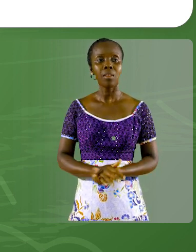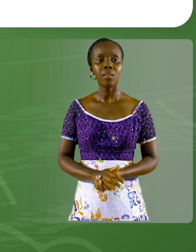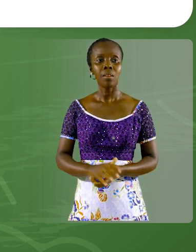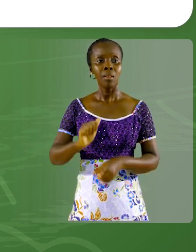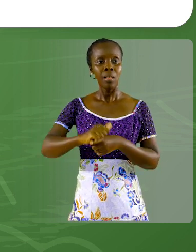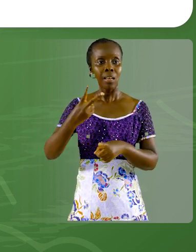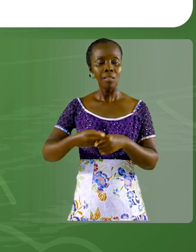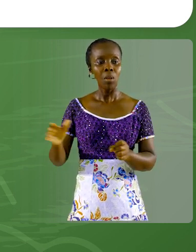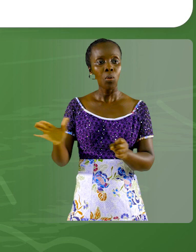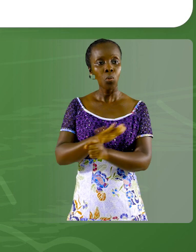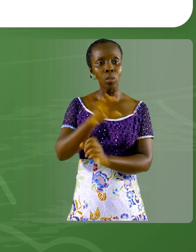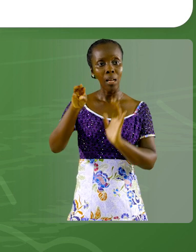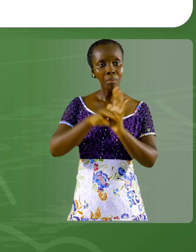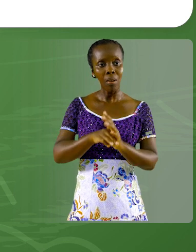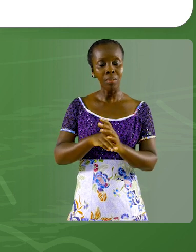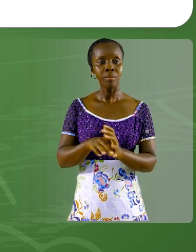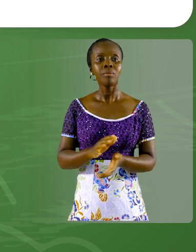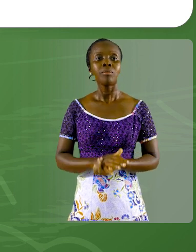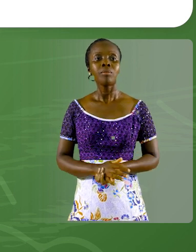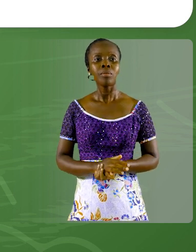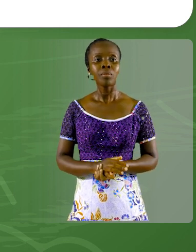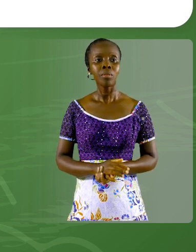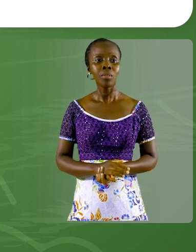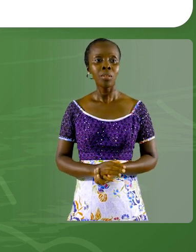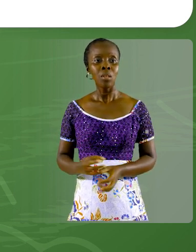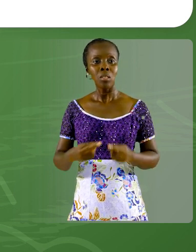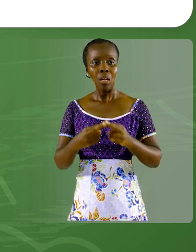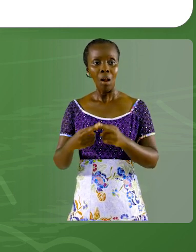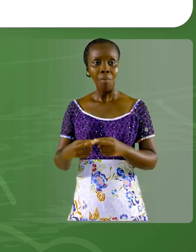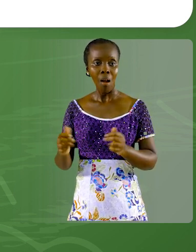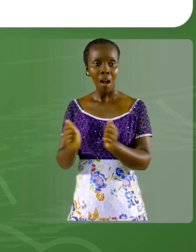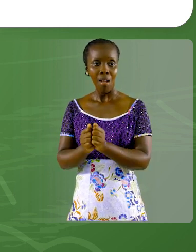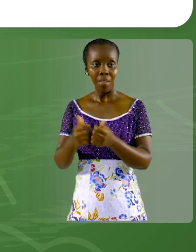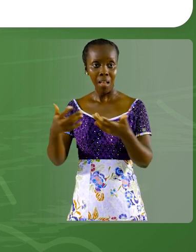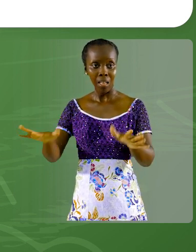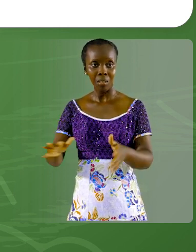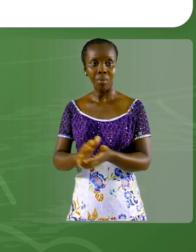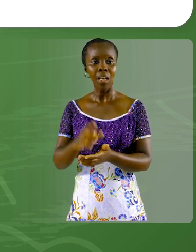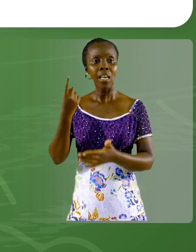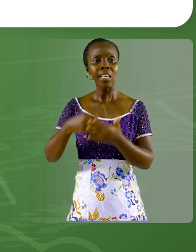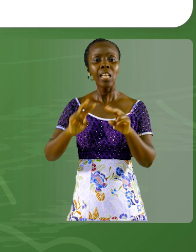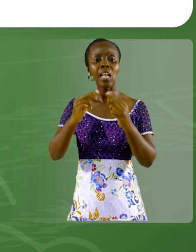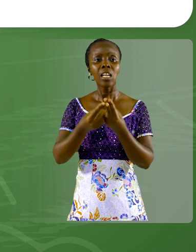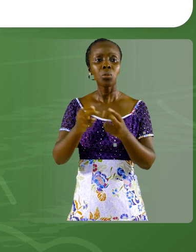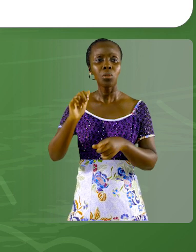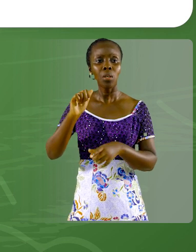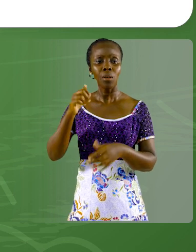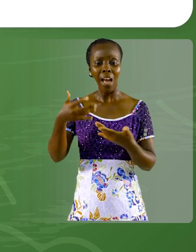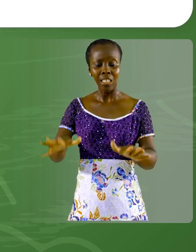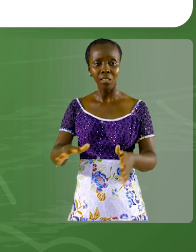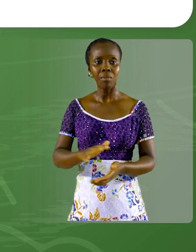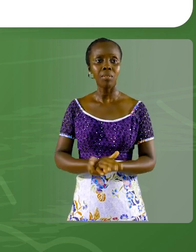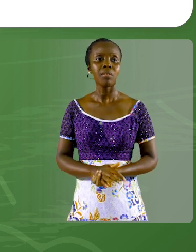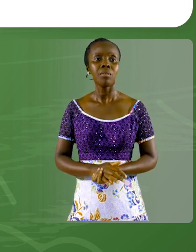l'adverbe totalement qui se rapporte à achever. Et quelle est la nature d'achever? C'est